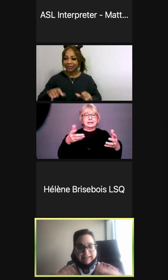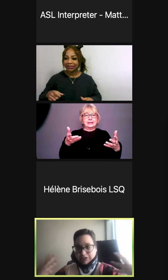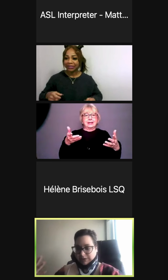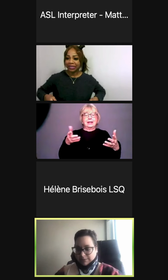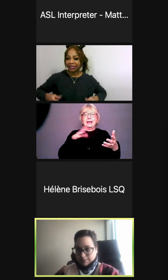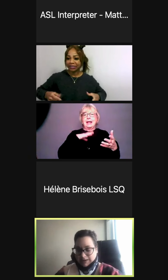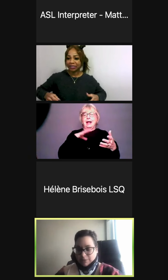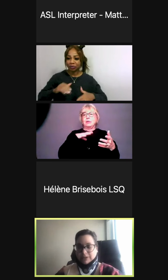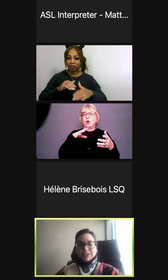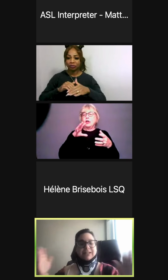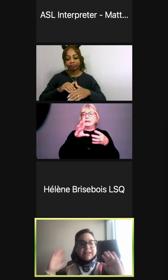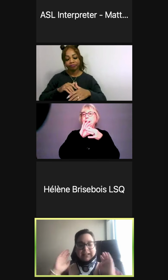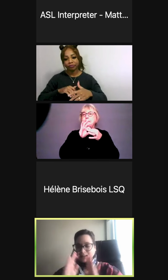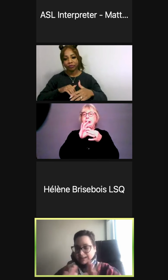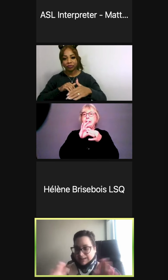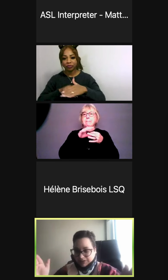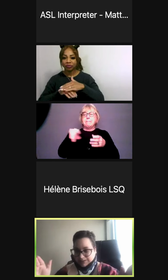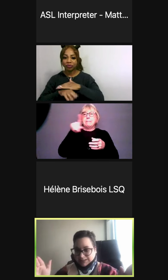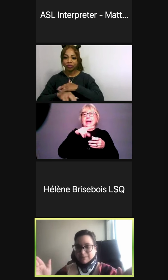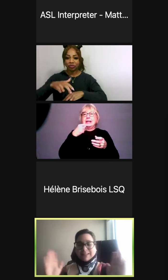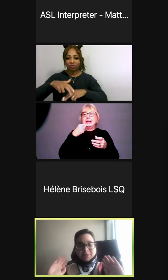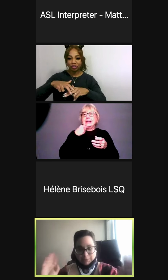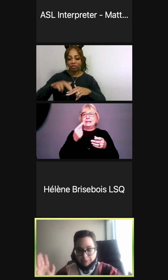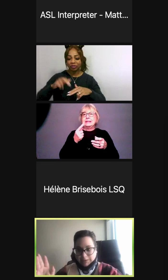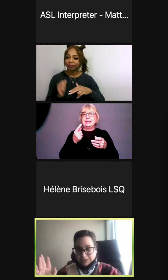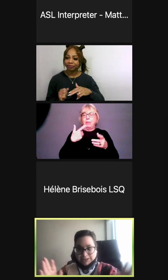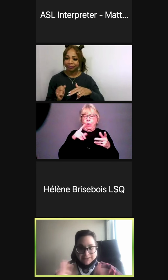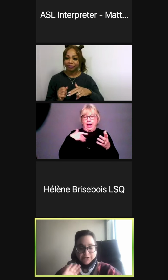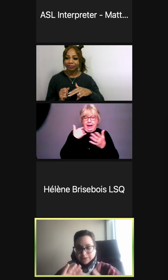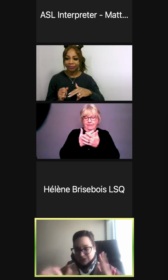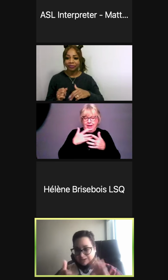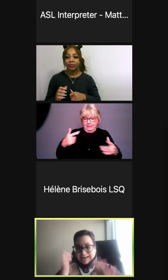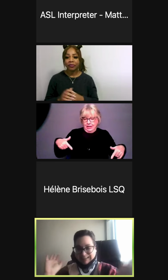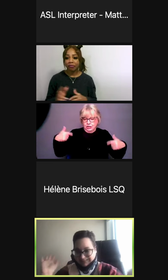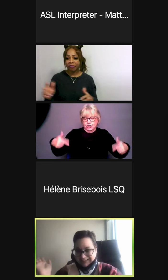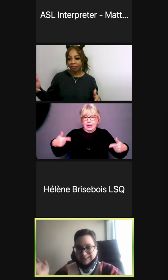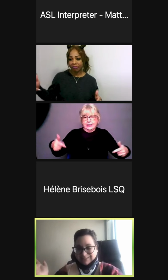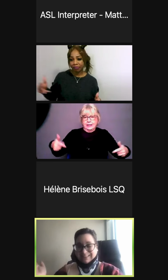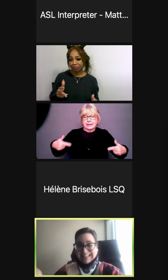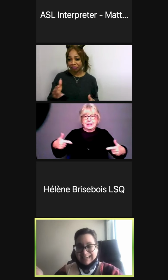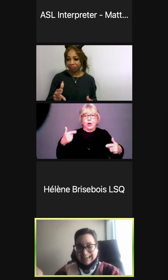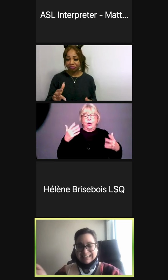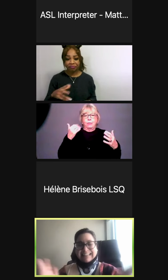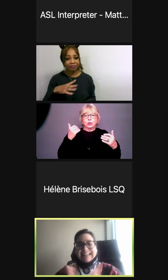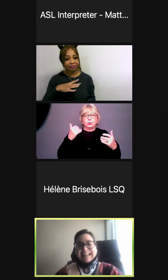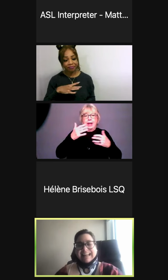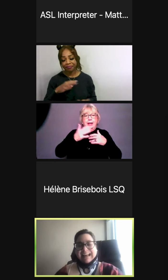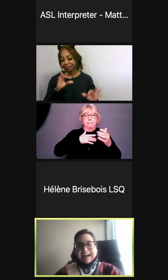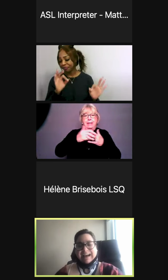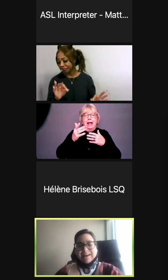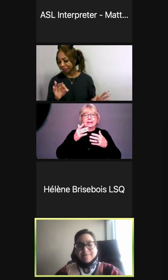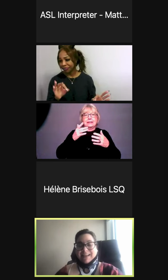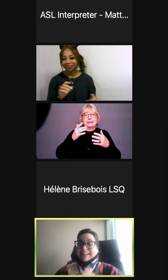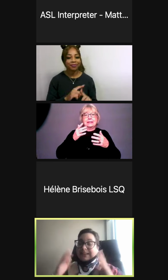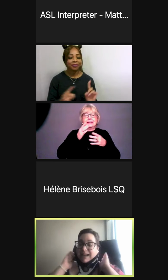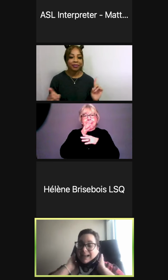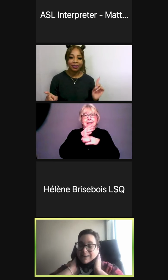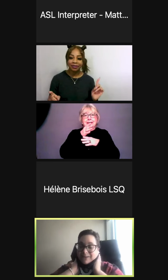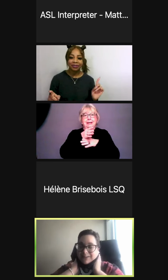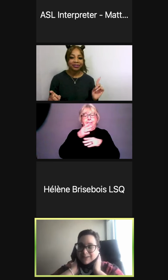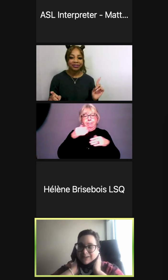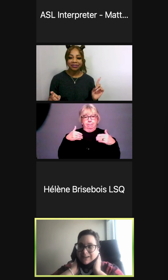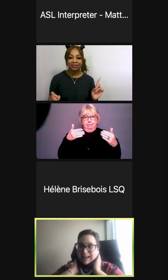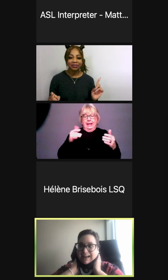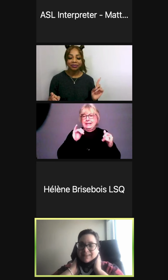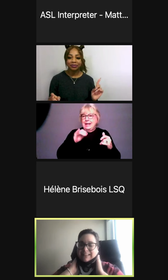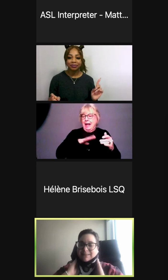'audience, c'est que je le dis, donc j'arrive avec mon fauteuil roulant, j'ai besoin d'une espace accessible, ok, parfait, s'il y de la